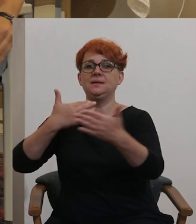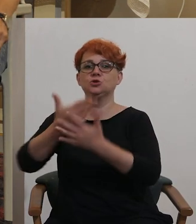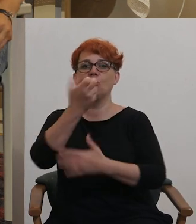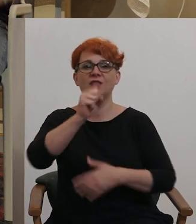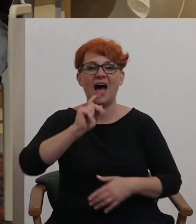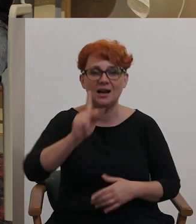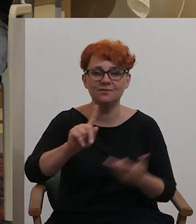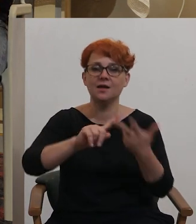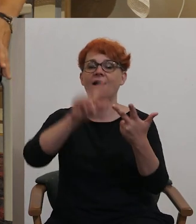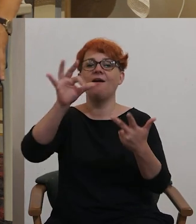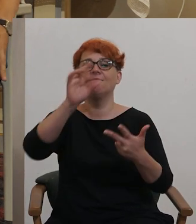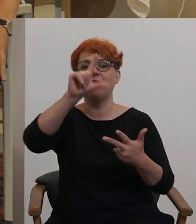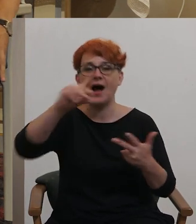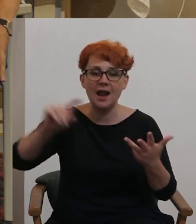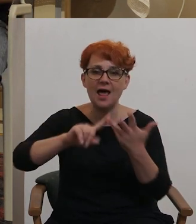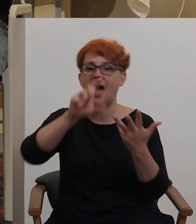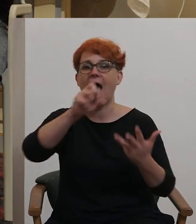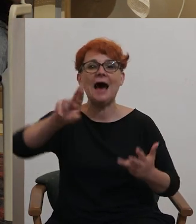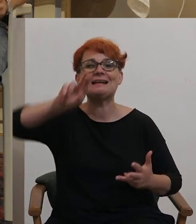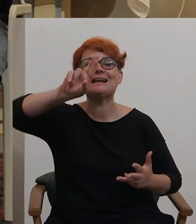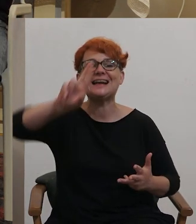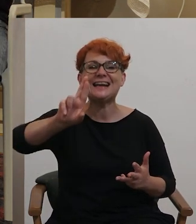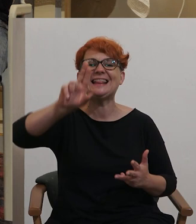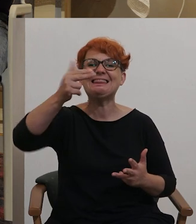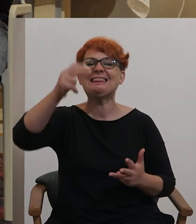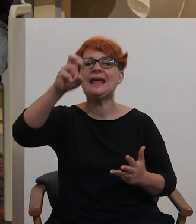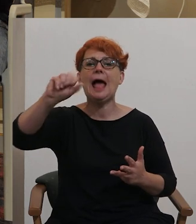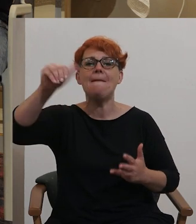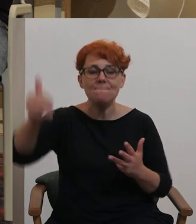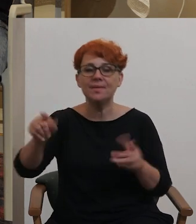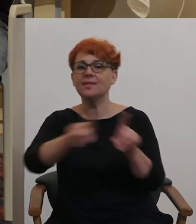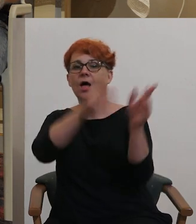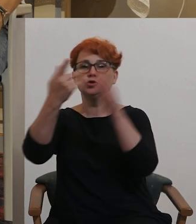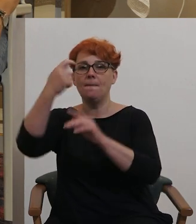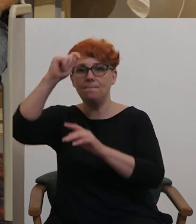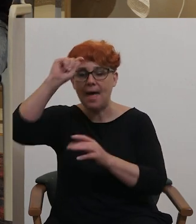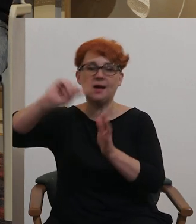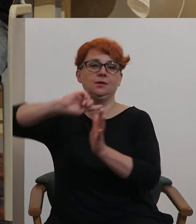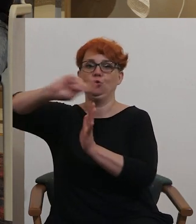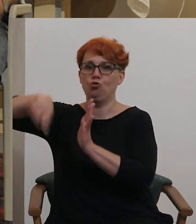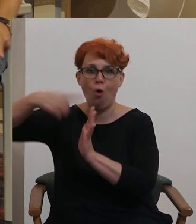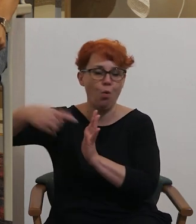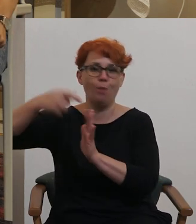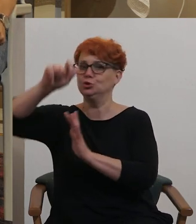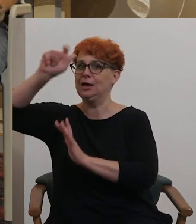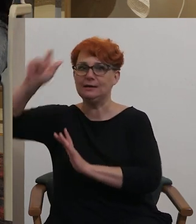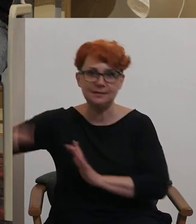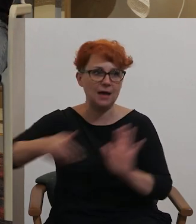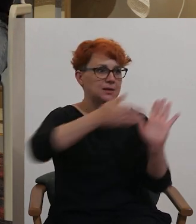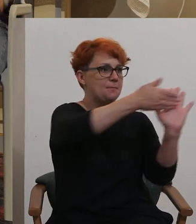pod Falais, pod Arnhem i uwaga, pod Berlinem, Kołobrzegiem,